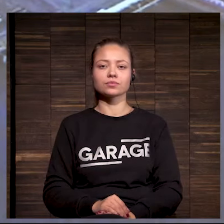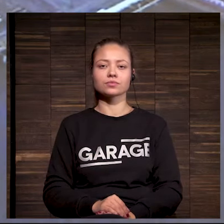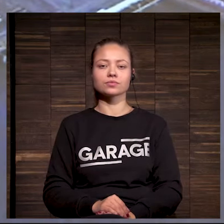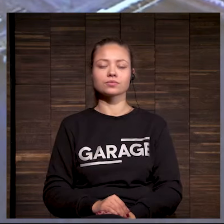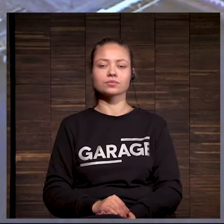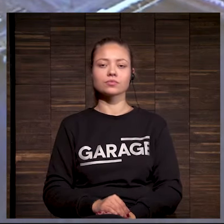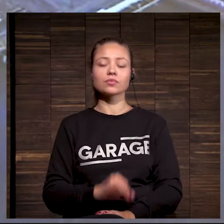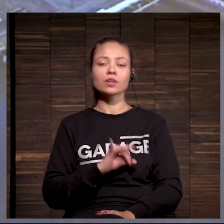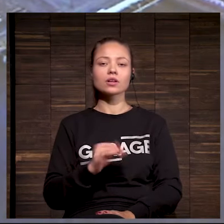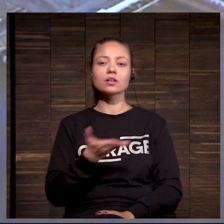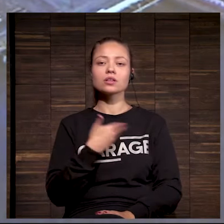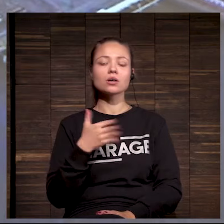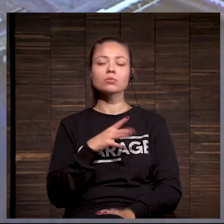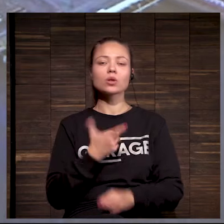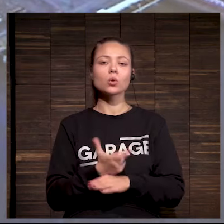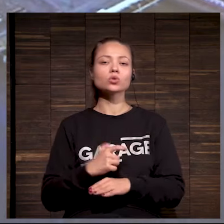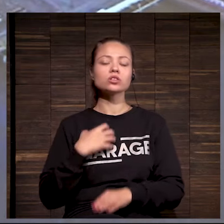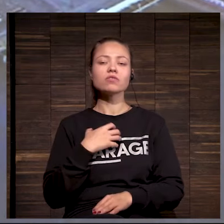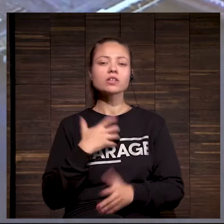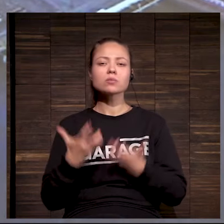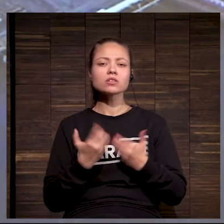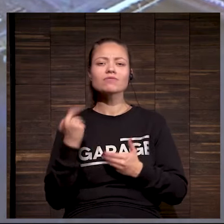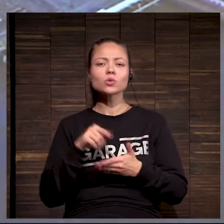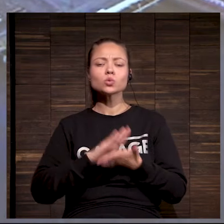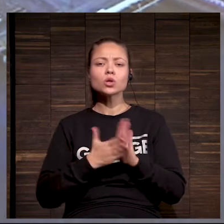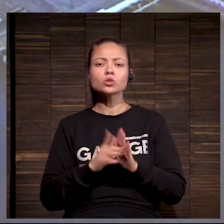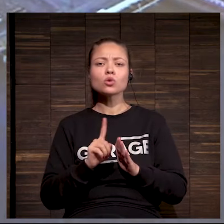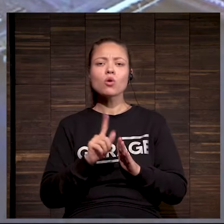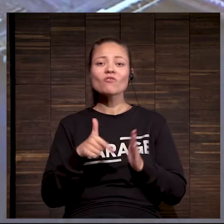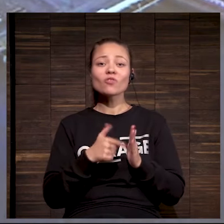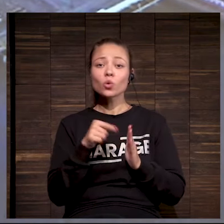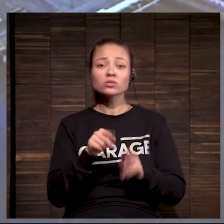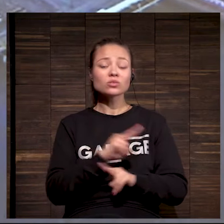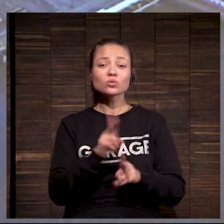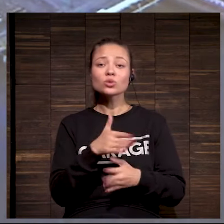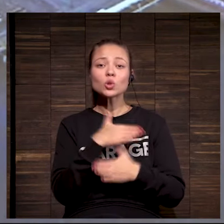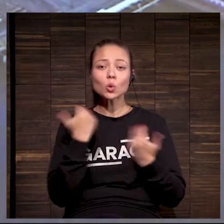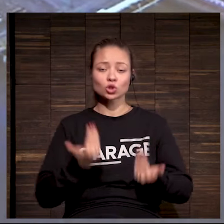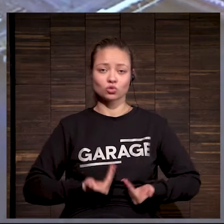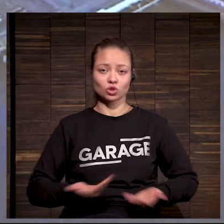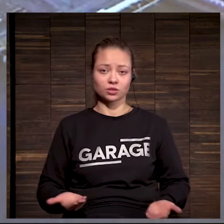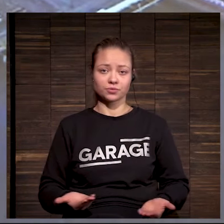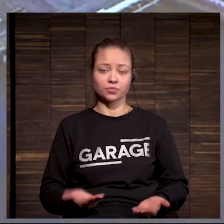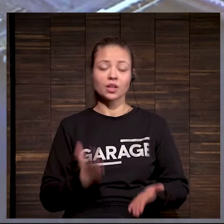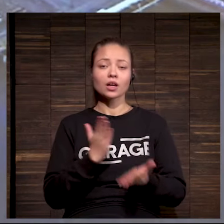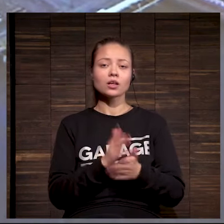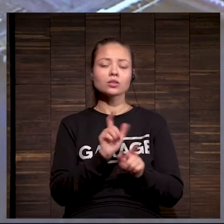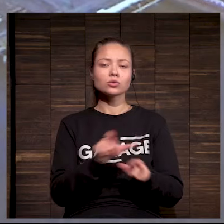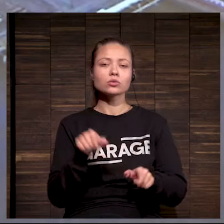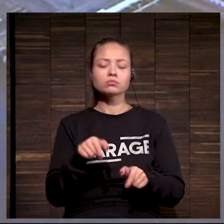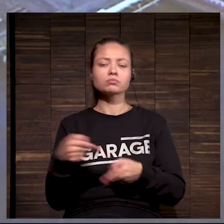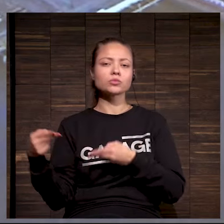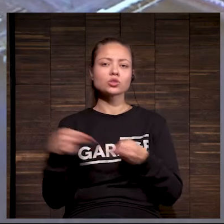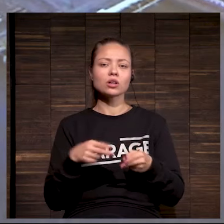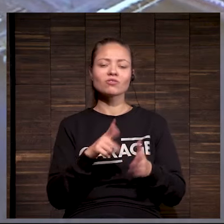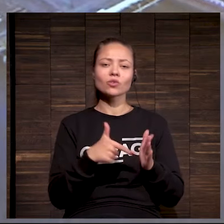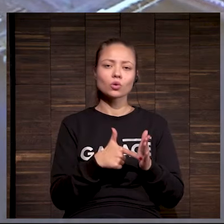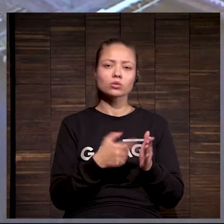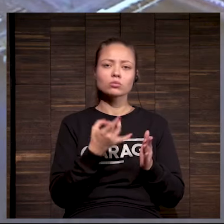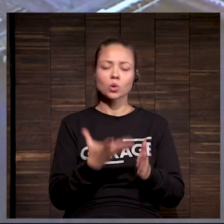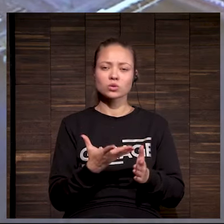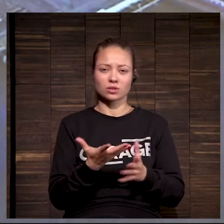нам было очень важно разобраться с той ситуация что в городе никто жить не хочет есть люди которые приезжали в город просто